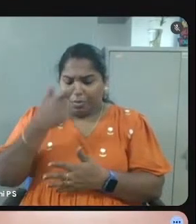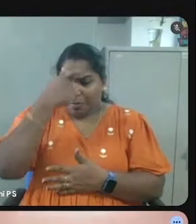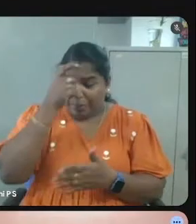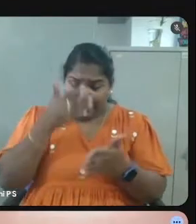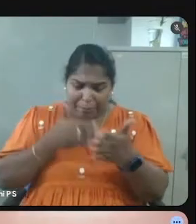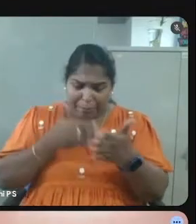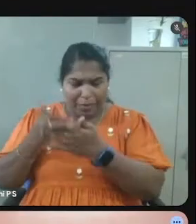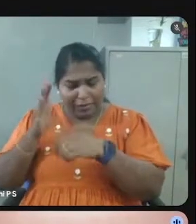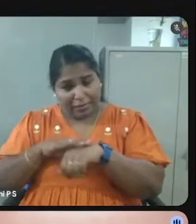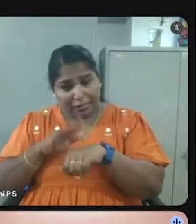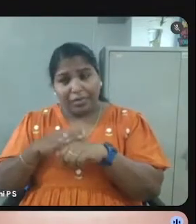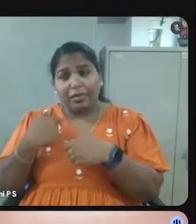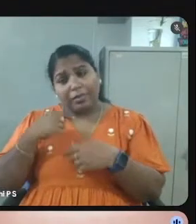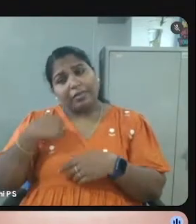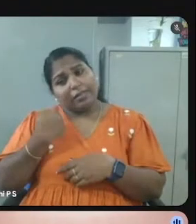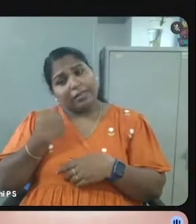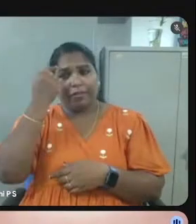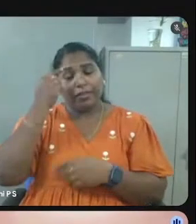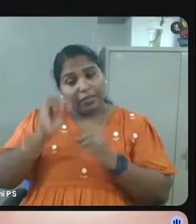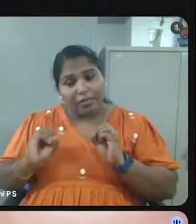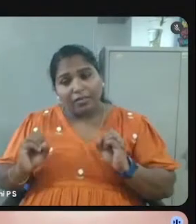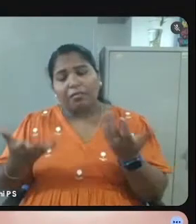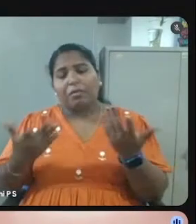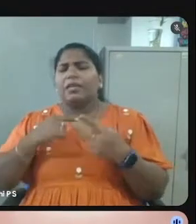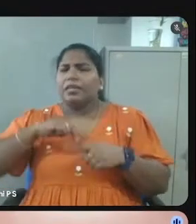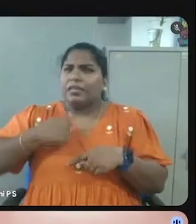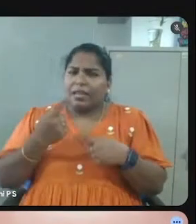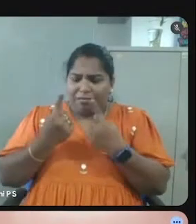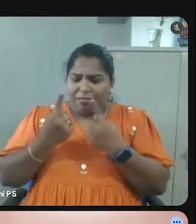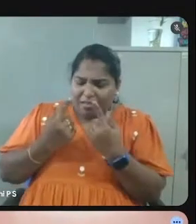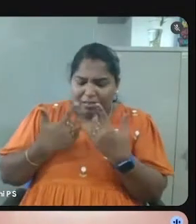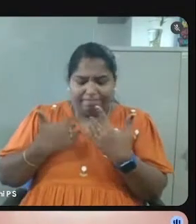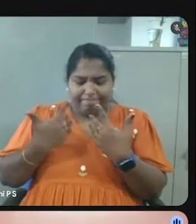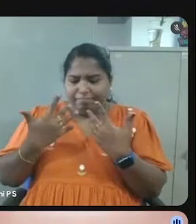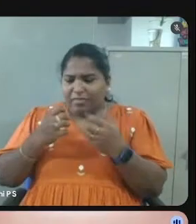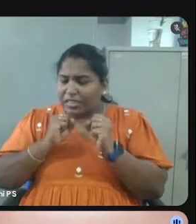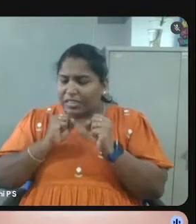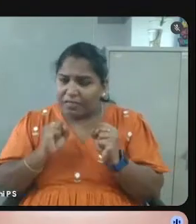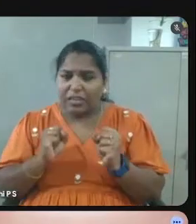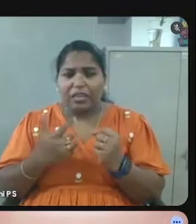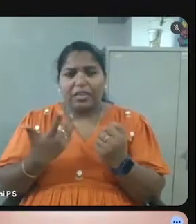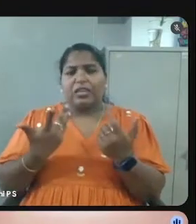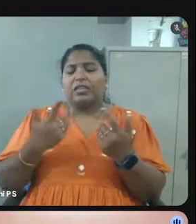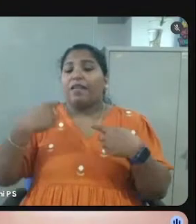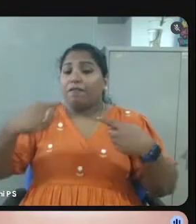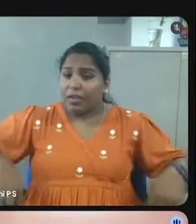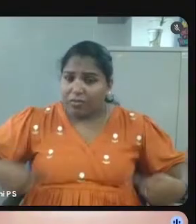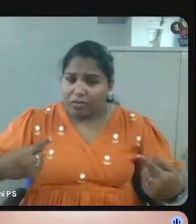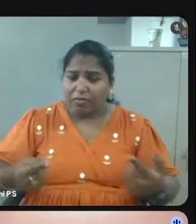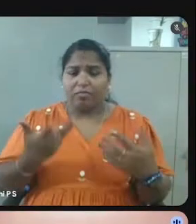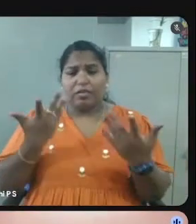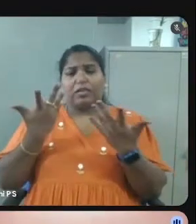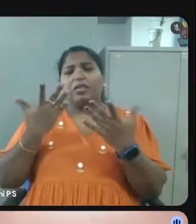അവർക്ക്. അഡാപ്റ്റീവ് ഡിവൈസ് യൂസ് ചെയ്യാനുള്ള ഒരു സ്പ്ലിൻസും പിന്നെ വീൽ ചെയർസും